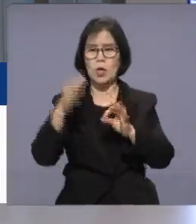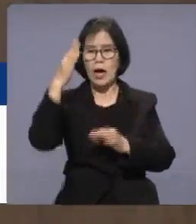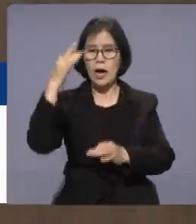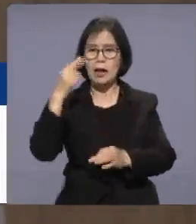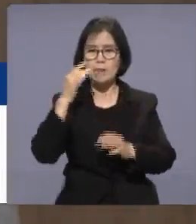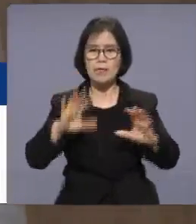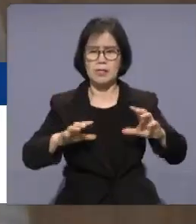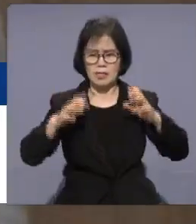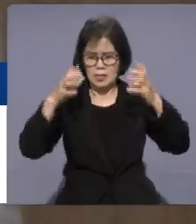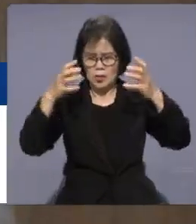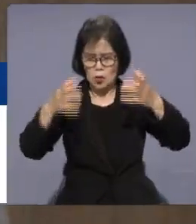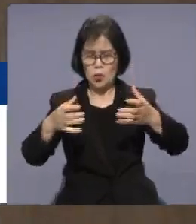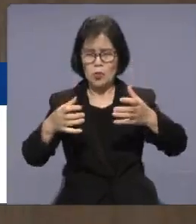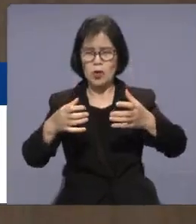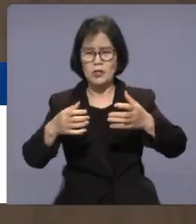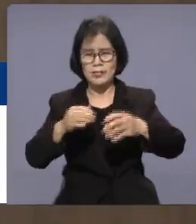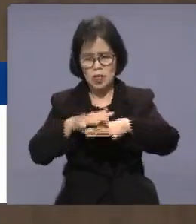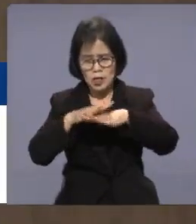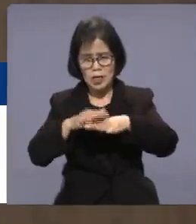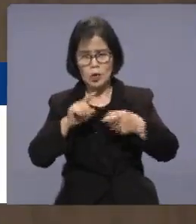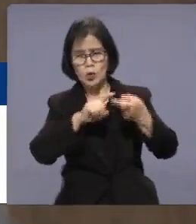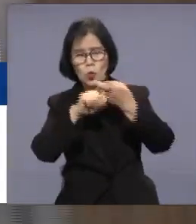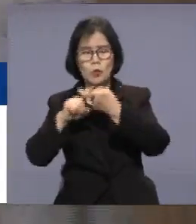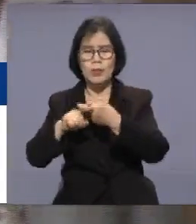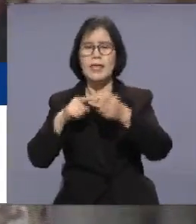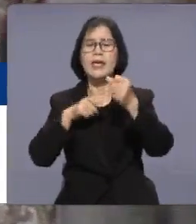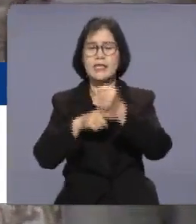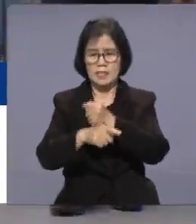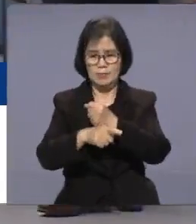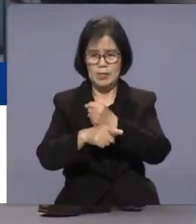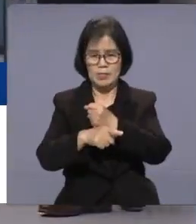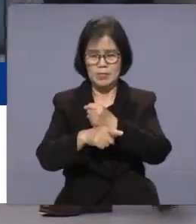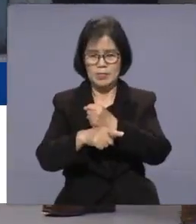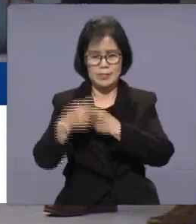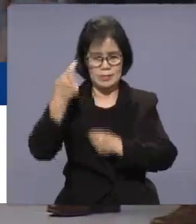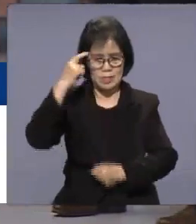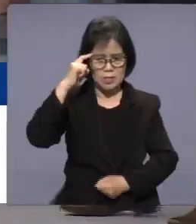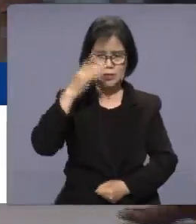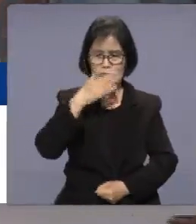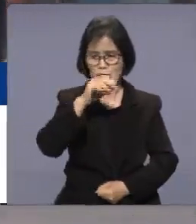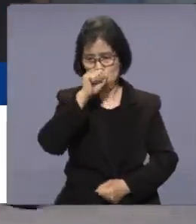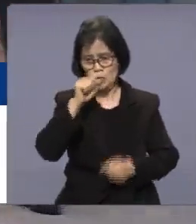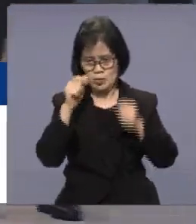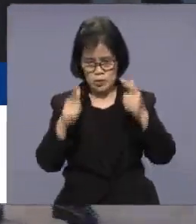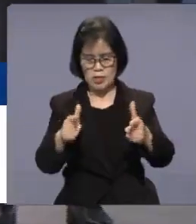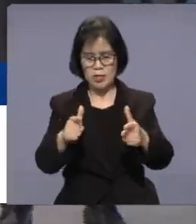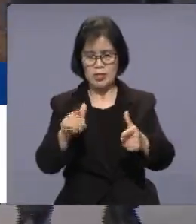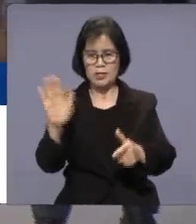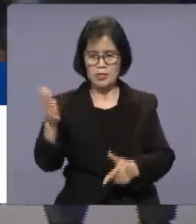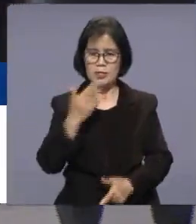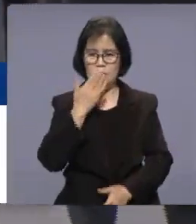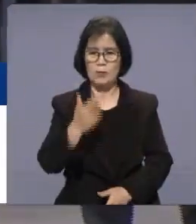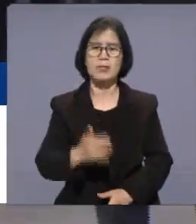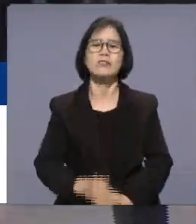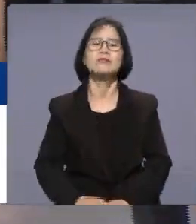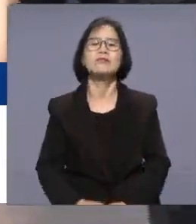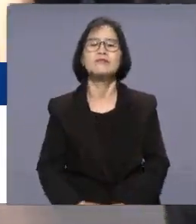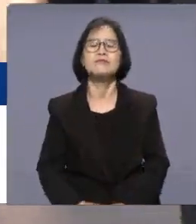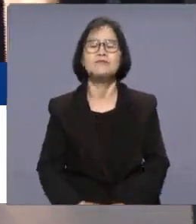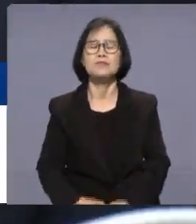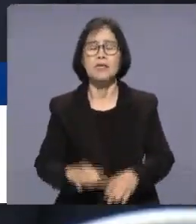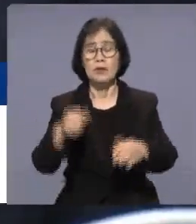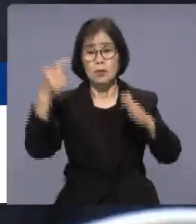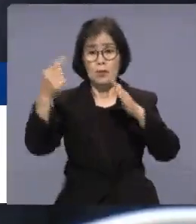한미 글로벌 포괄적 전략 동맹의 의미를 되새길 수 있는 좋은 기회가 될 것이라고 밝혔는데요.